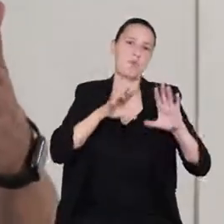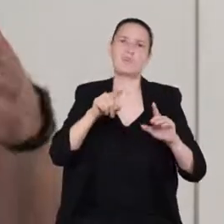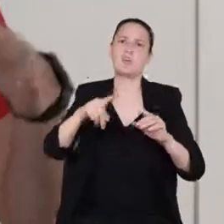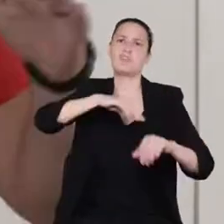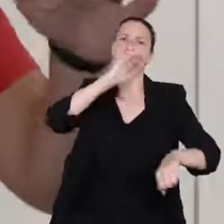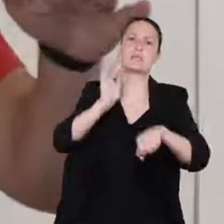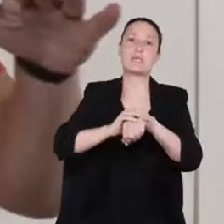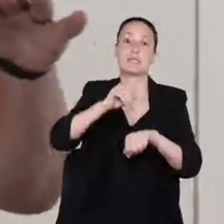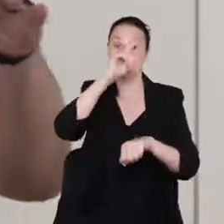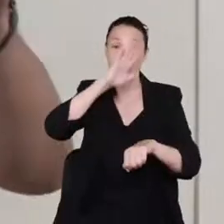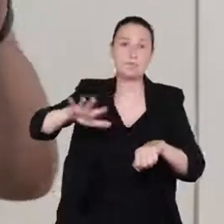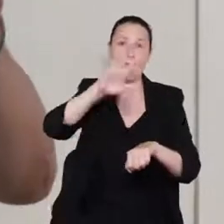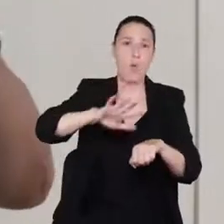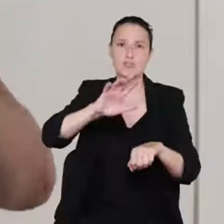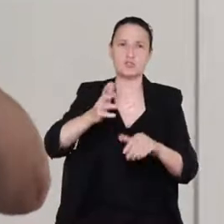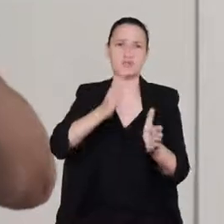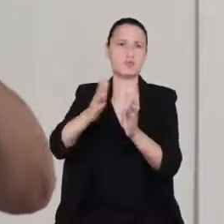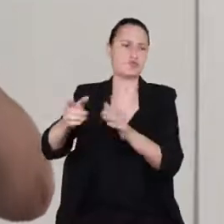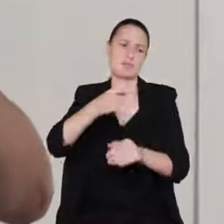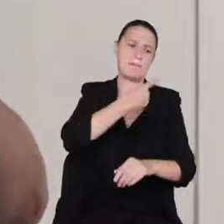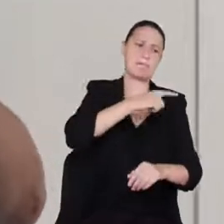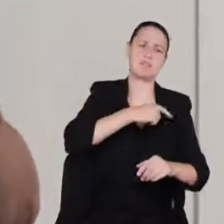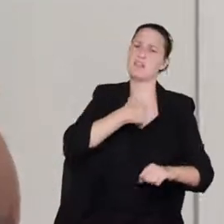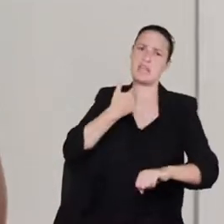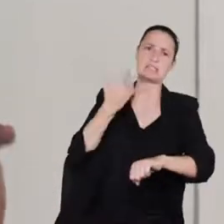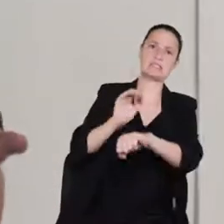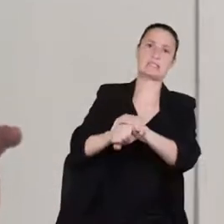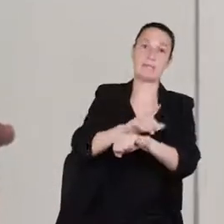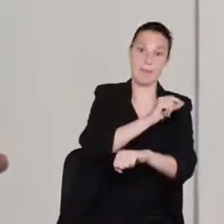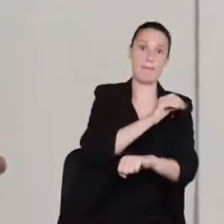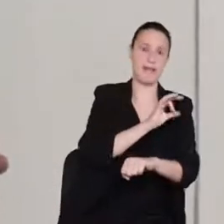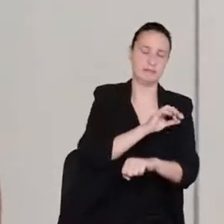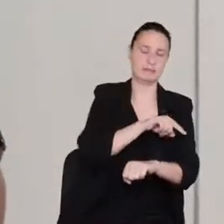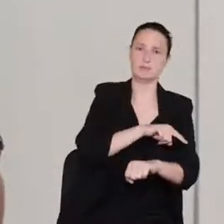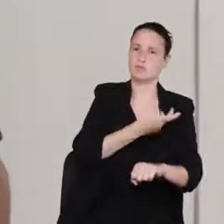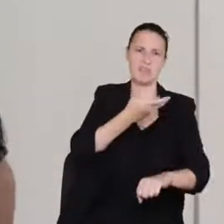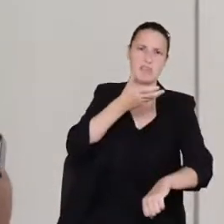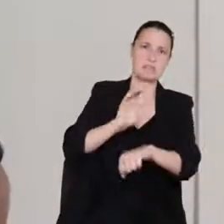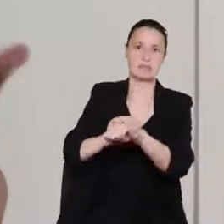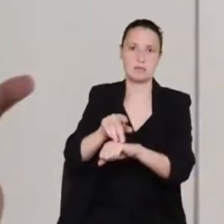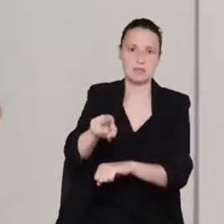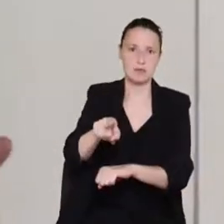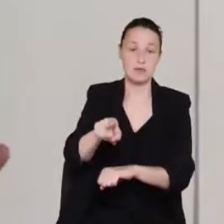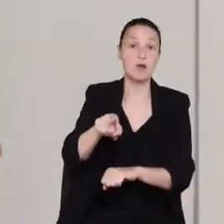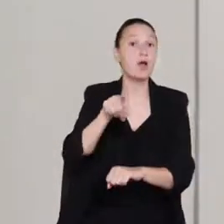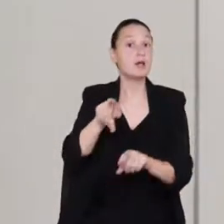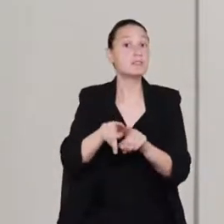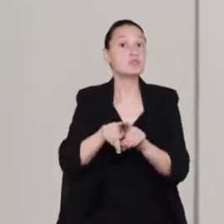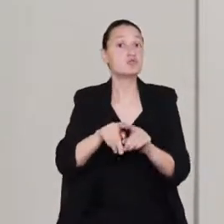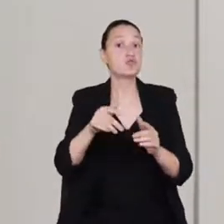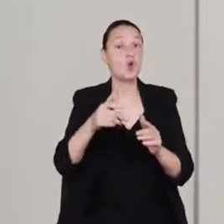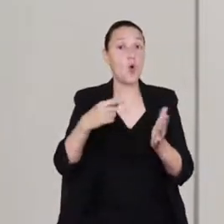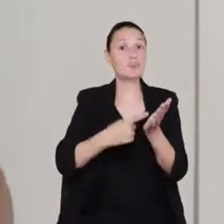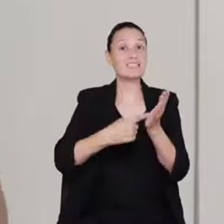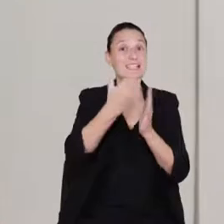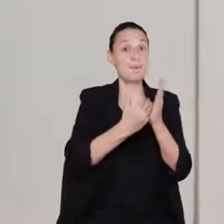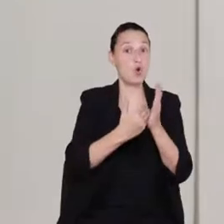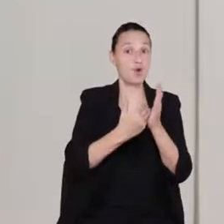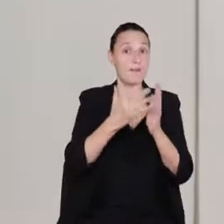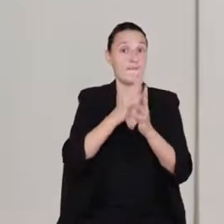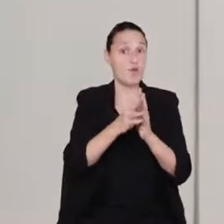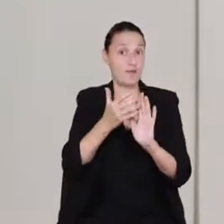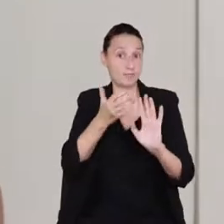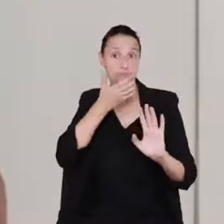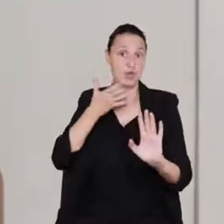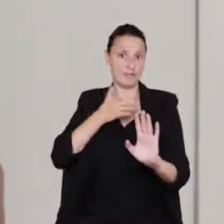społecznego, nie mówię o komunistach, tylko mówię o socjalistach, o PPS-ie. Jeżeli popatrzymy na ostatni program przedwojenny PPS,